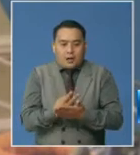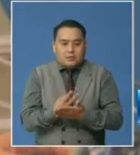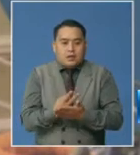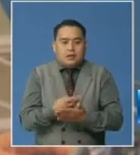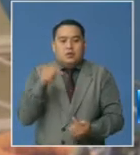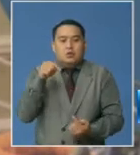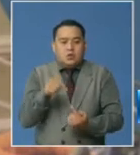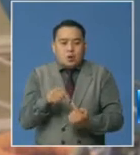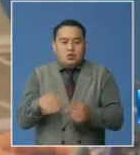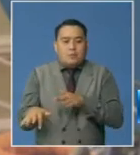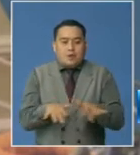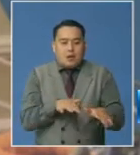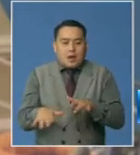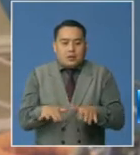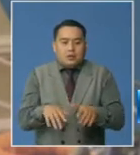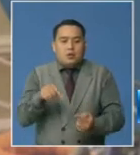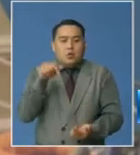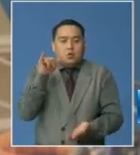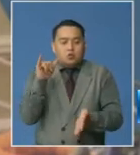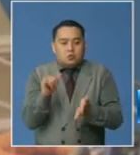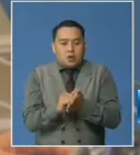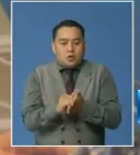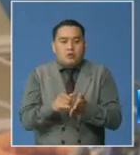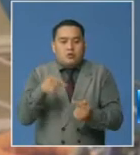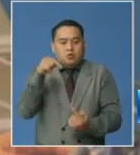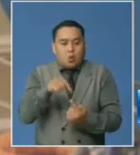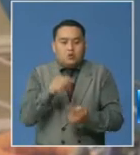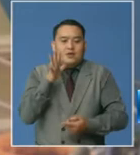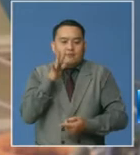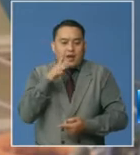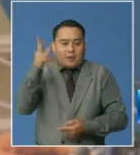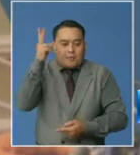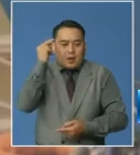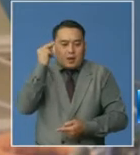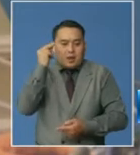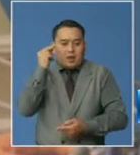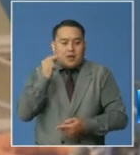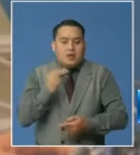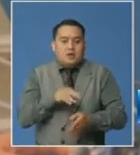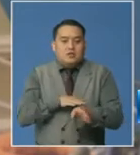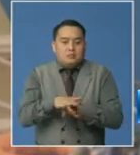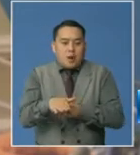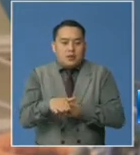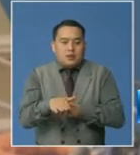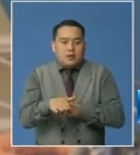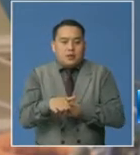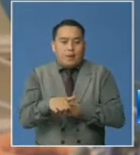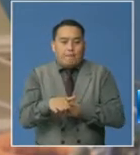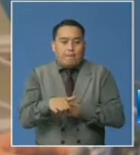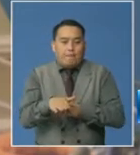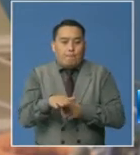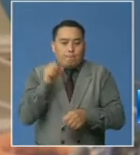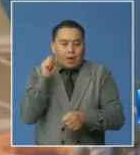конкретные мероприятия, установлены четкие сроки и ответственные. Вот информацию по исполнению будем поручать